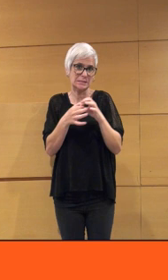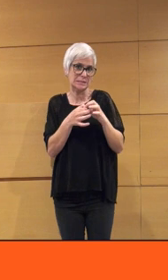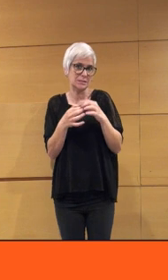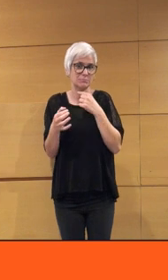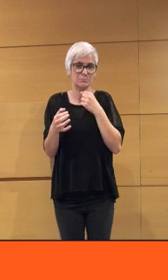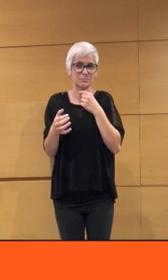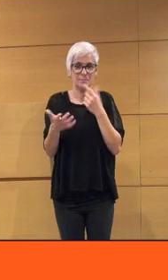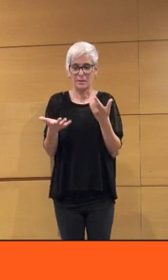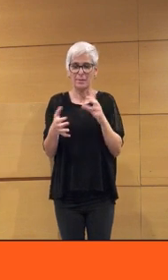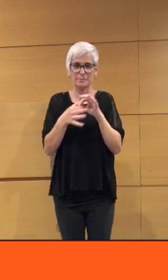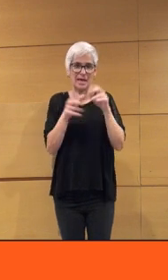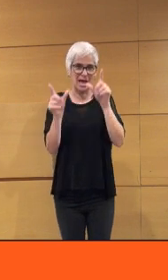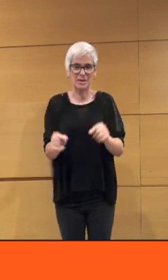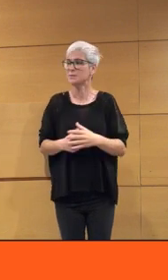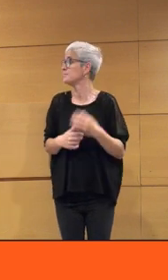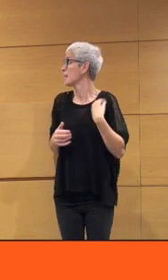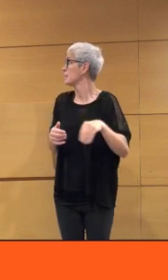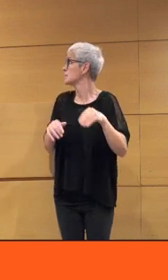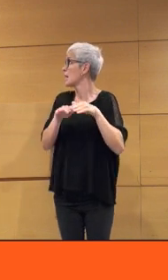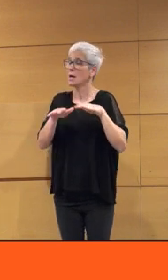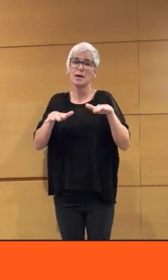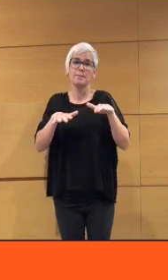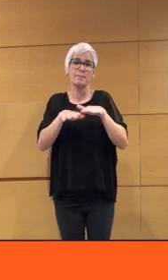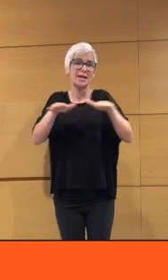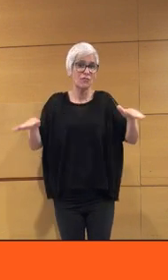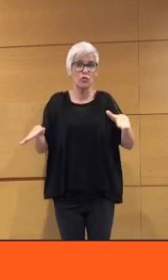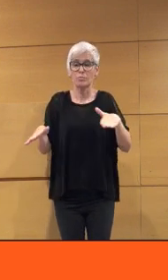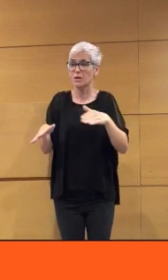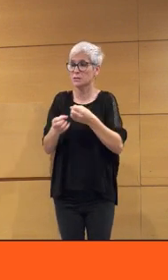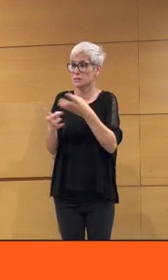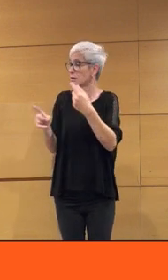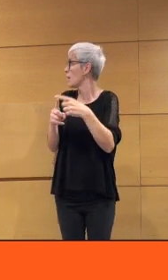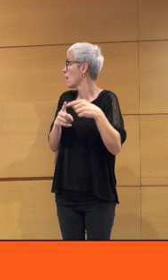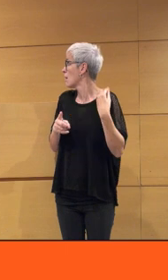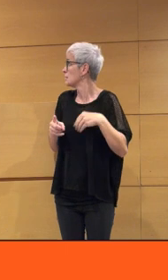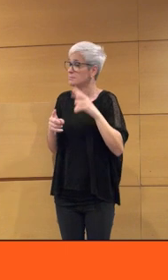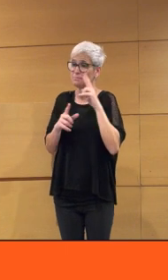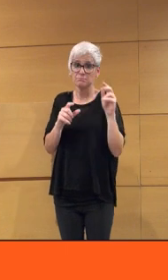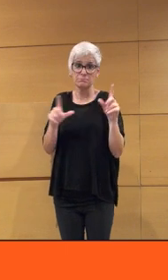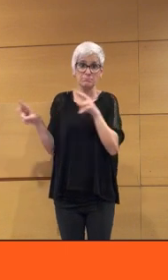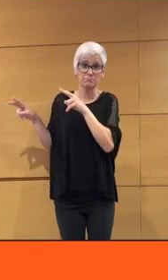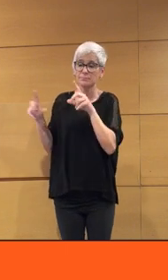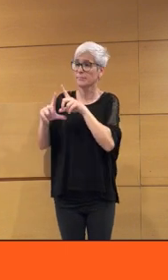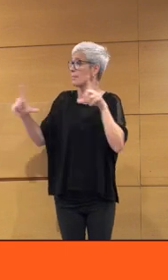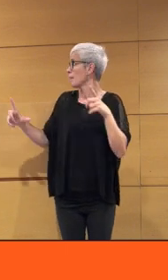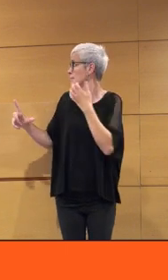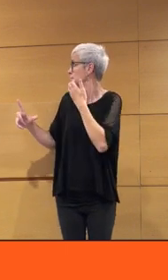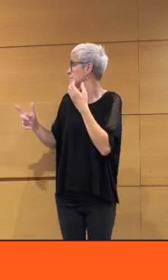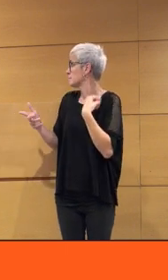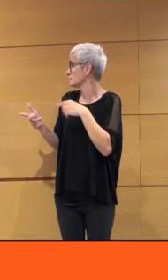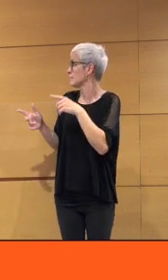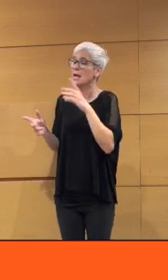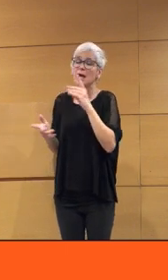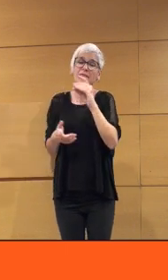Plataformes que hi ha ara mateix al metavers o que més es coneixen, tenim el tema de Decentraland. Sí que és cert